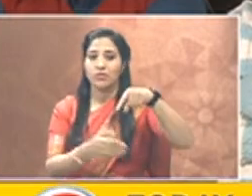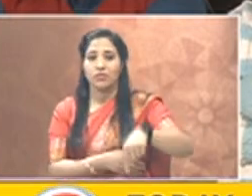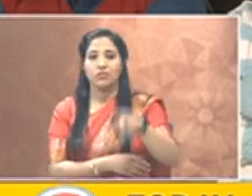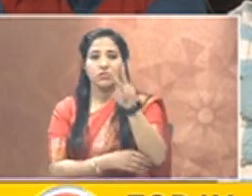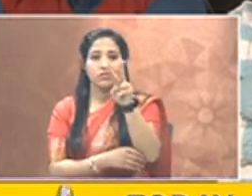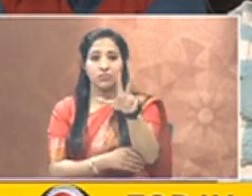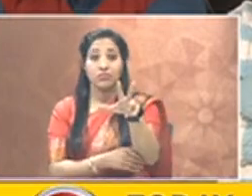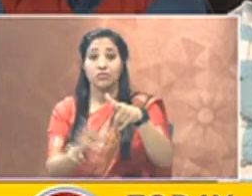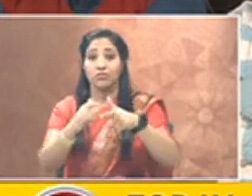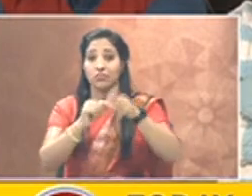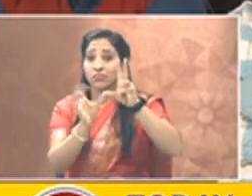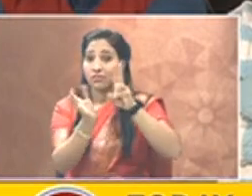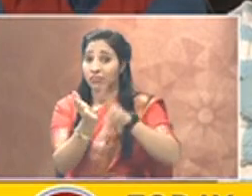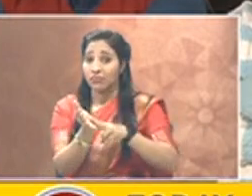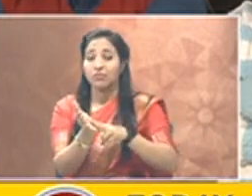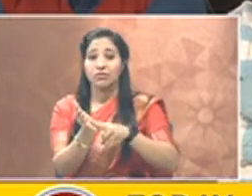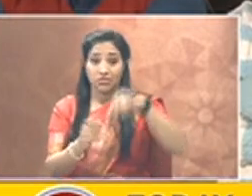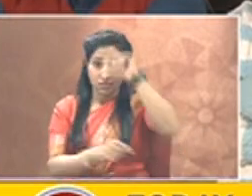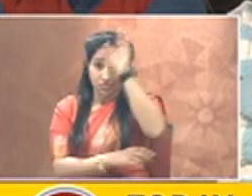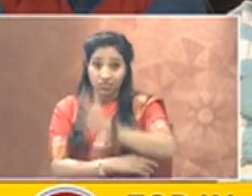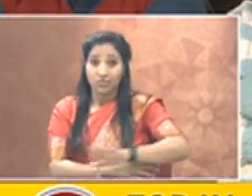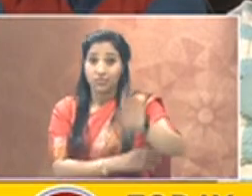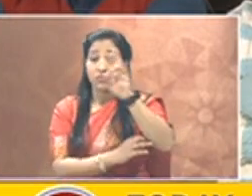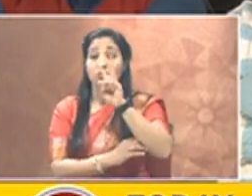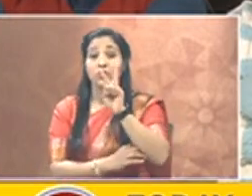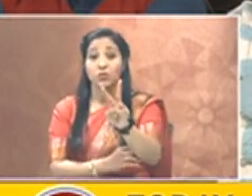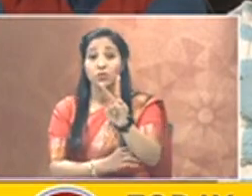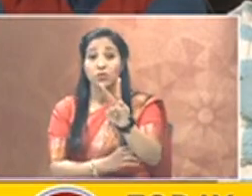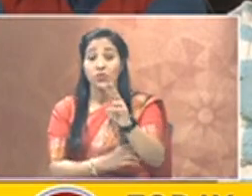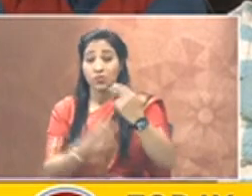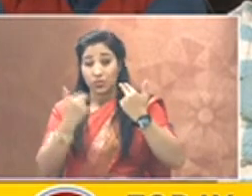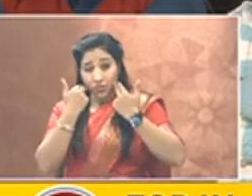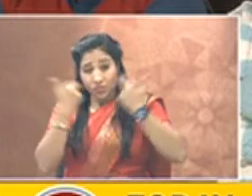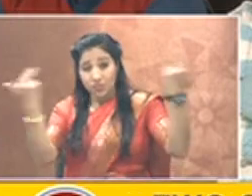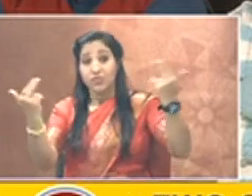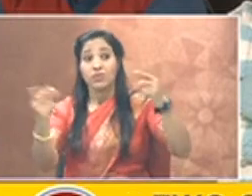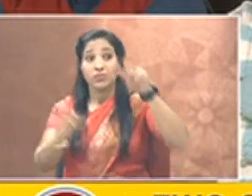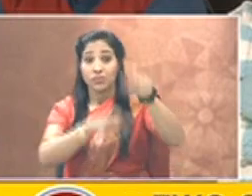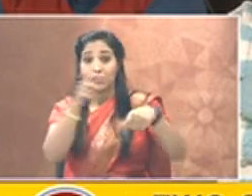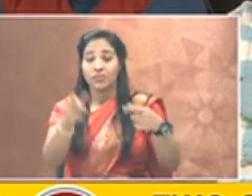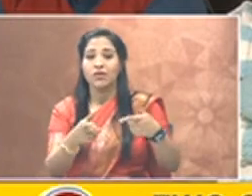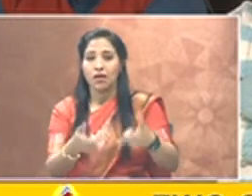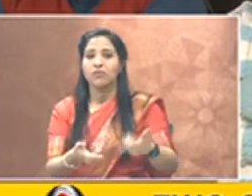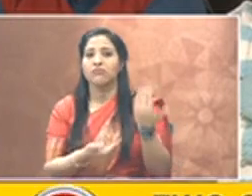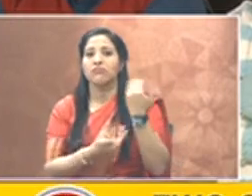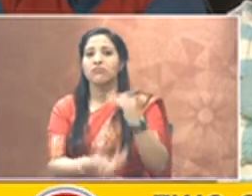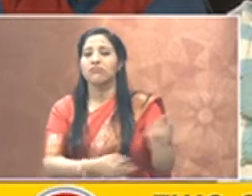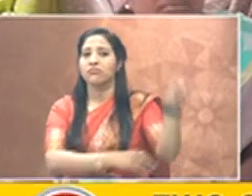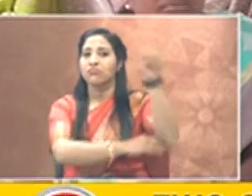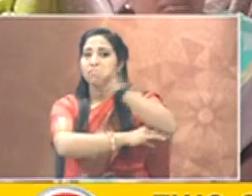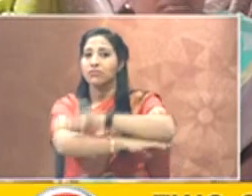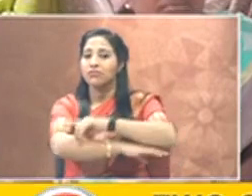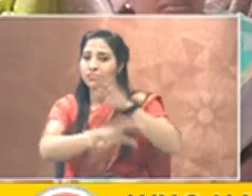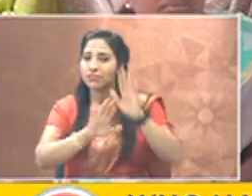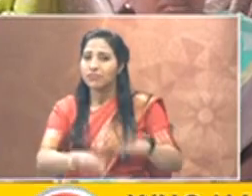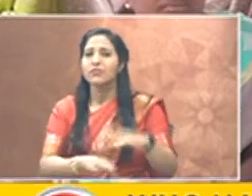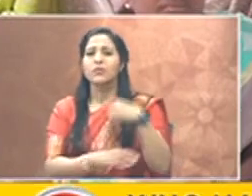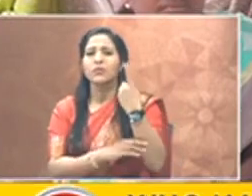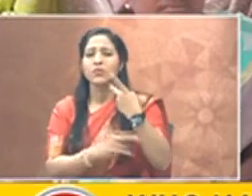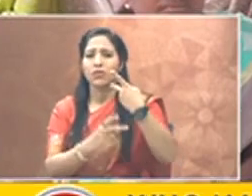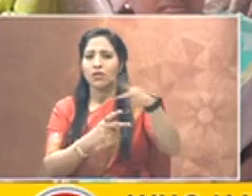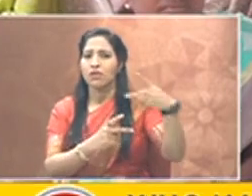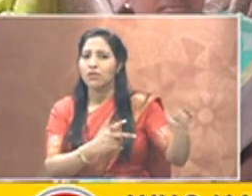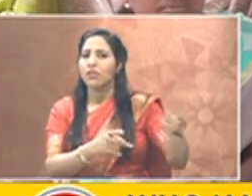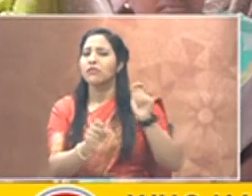28 जनवरी को भारत की दो ऐसी महान विभूतियों की जन्म जयंती भी होती है जिन्होंने अलग